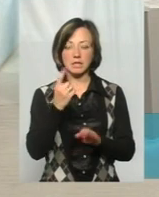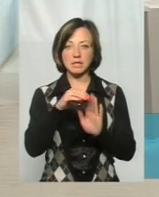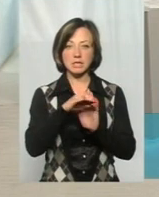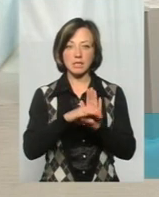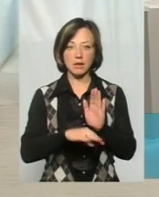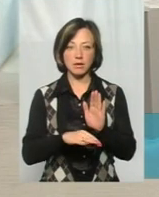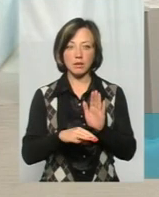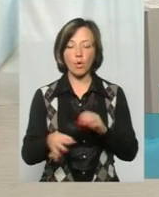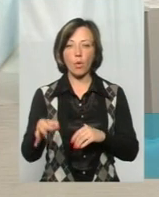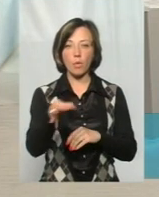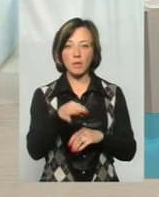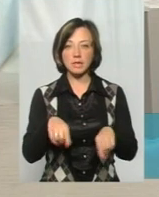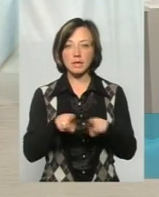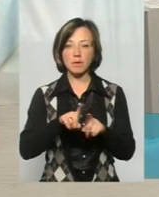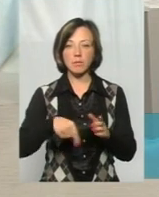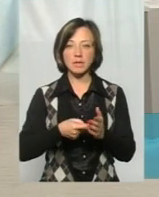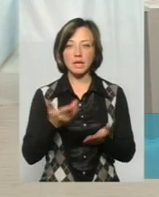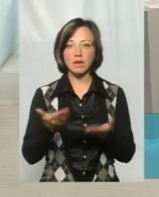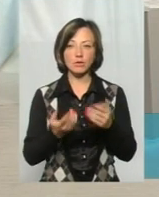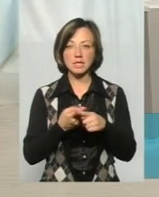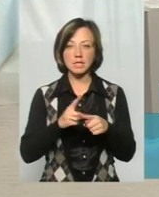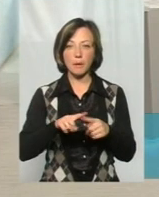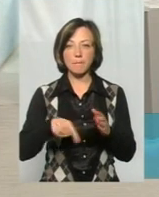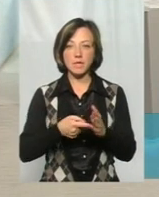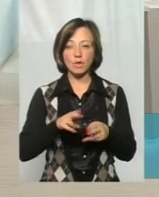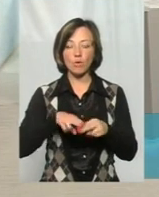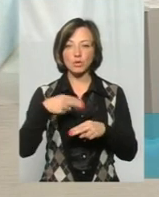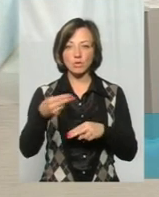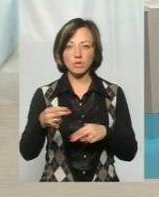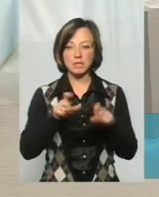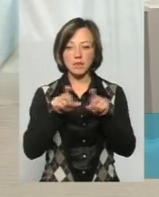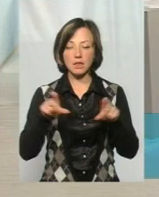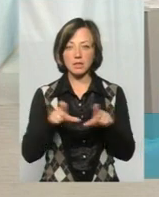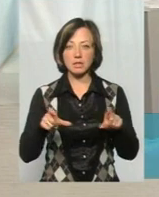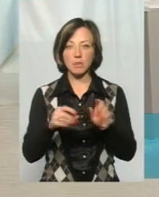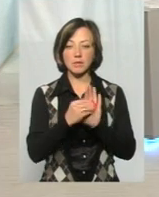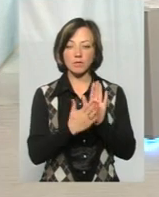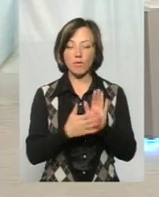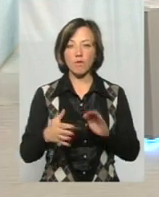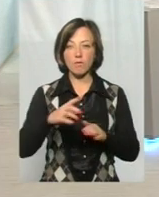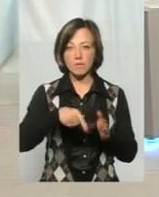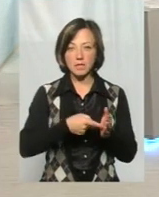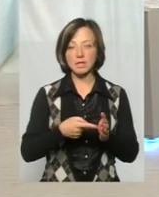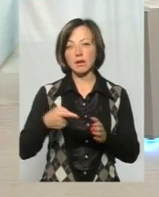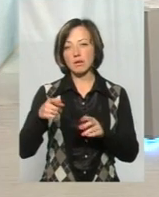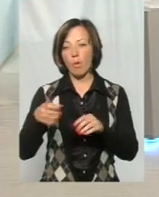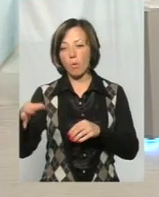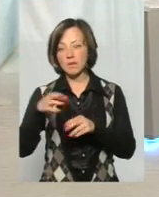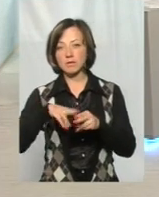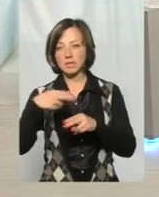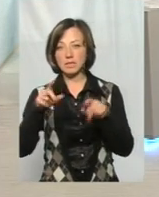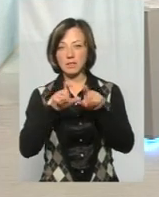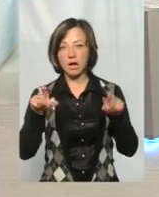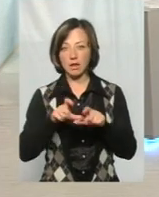системі області, так само міста. Якщо це місто, воно відшкодовує закладам, які зареєстровані в місті, якщо це область, воно відшкодовує закладам,